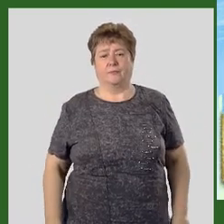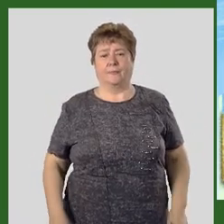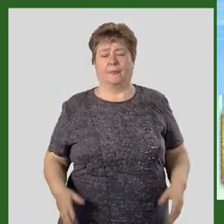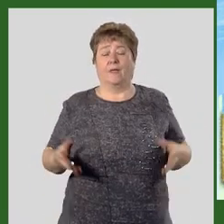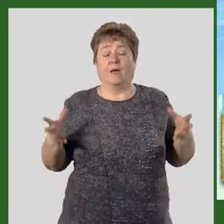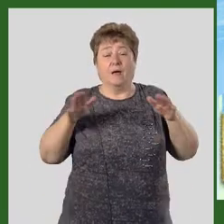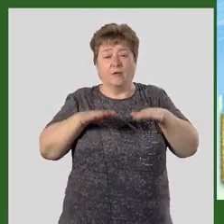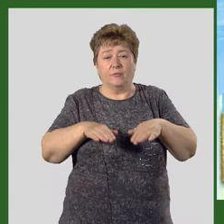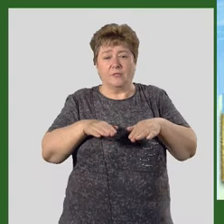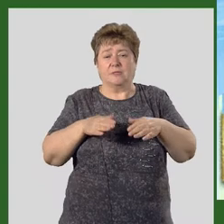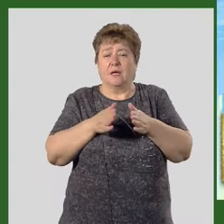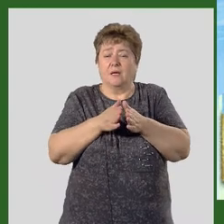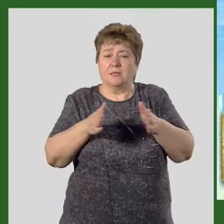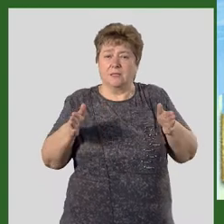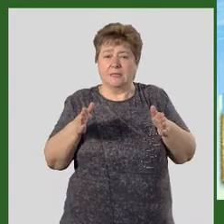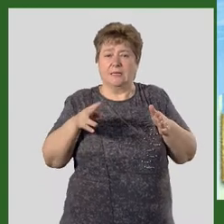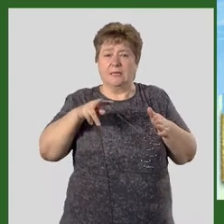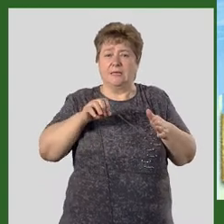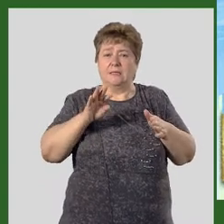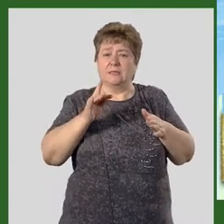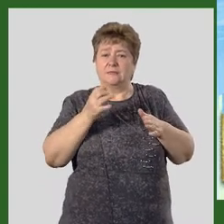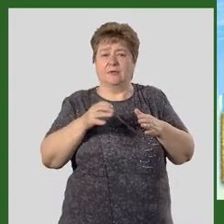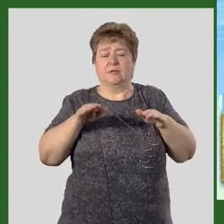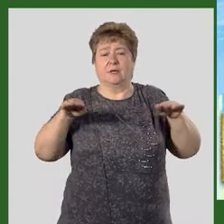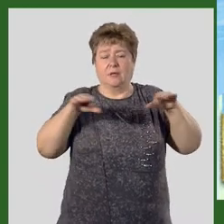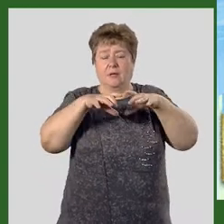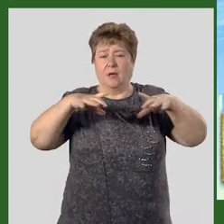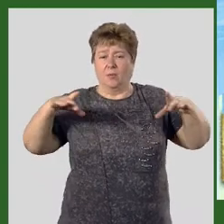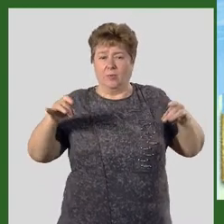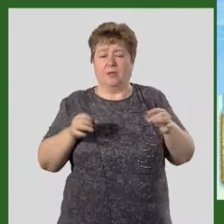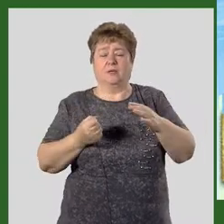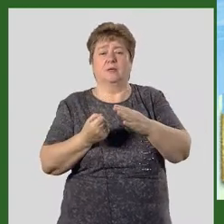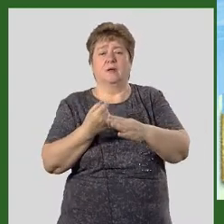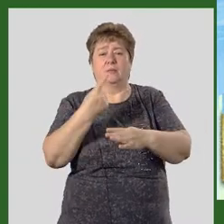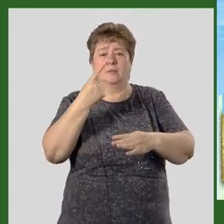А в местах расхождения литосферных плит образуются